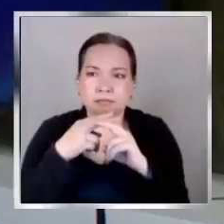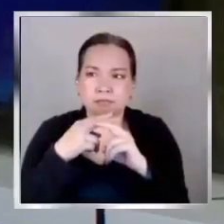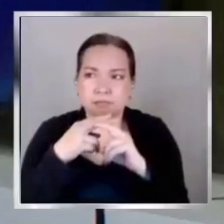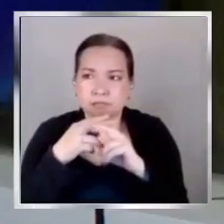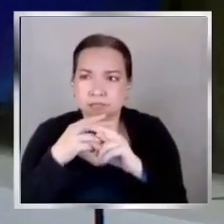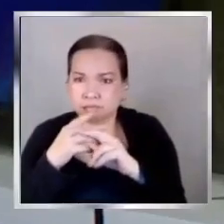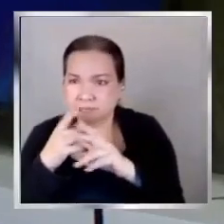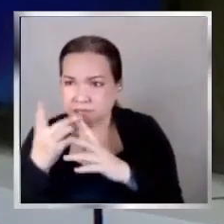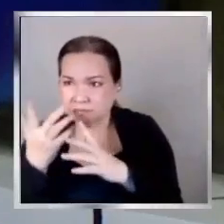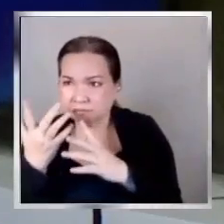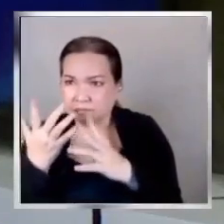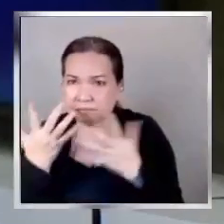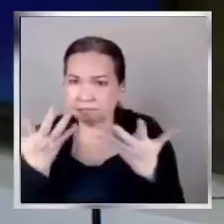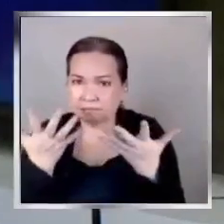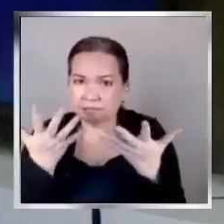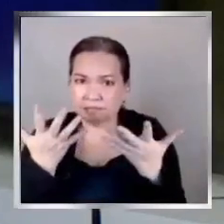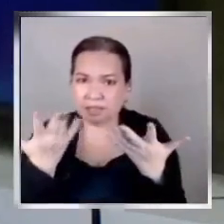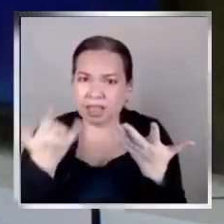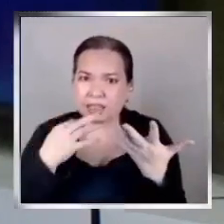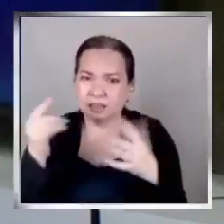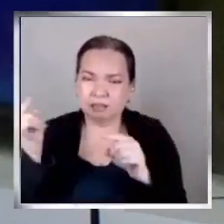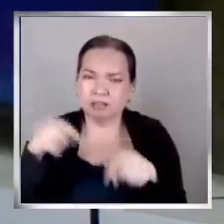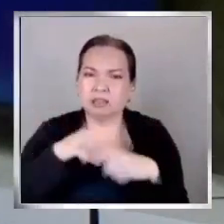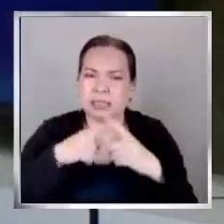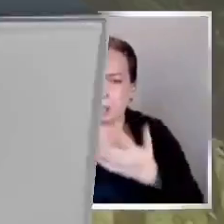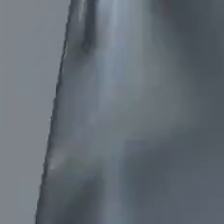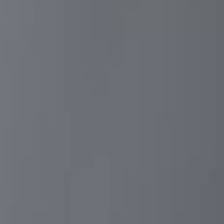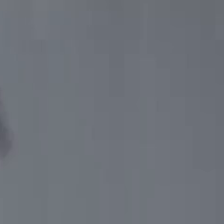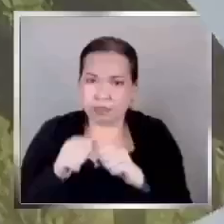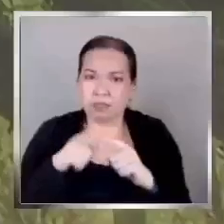yung maremedyuhan? Tinulungan siya ng sumbungan ng bayan.